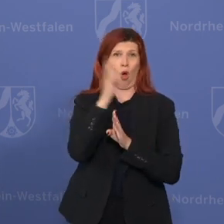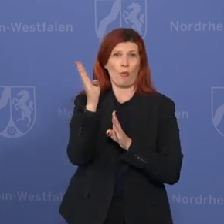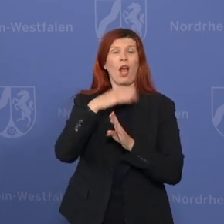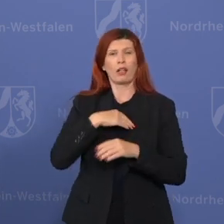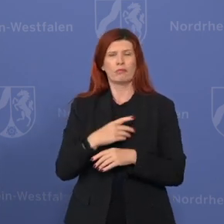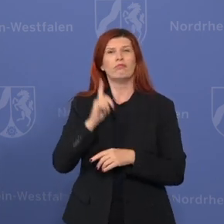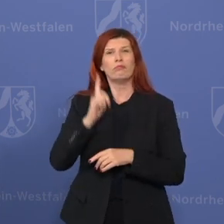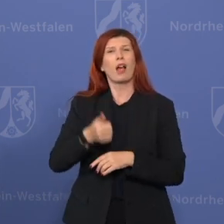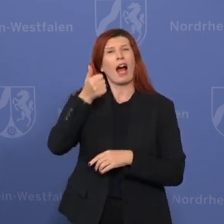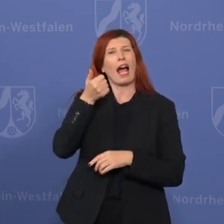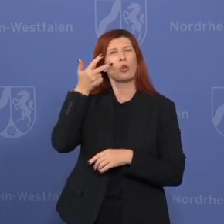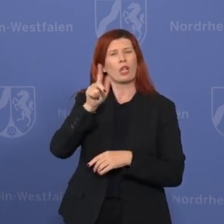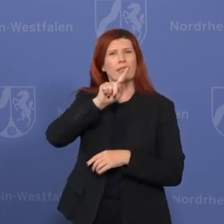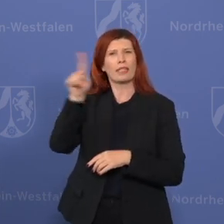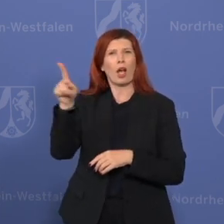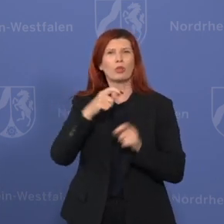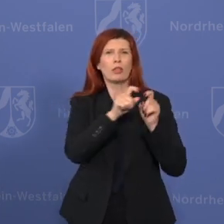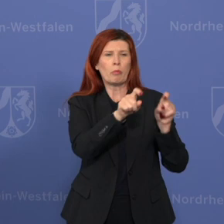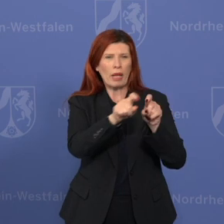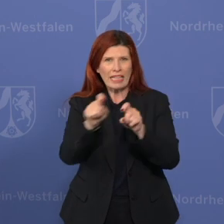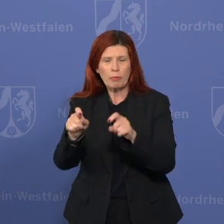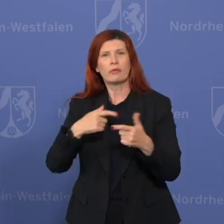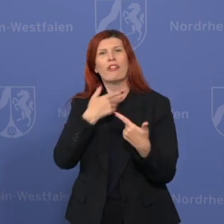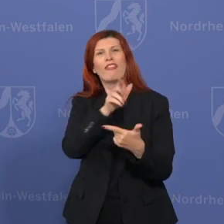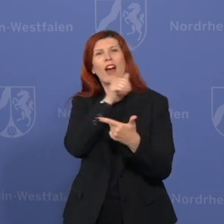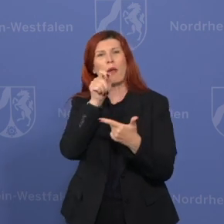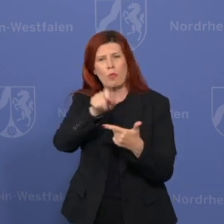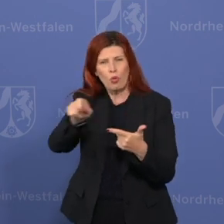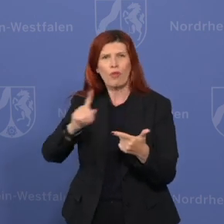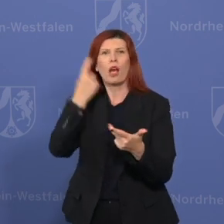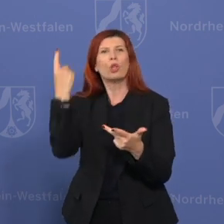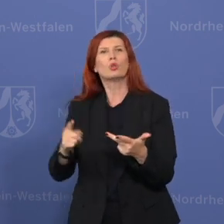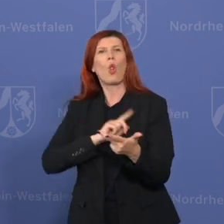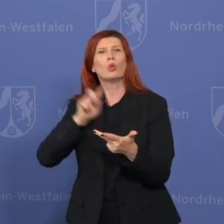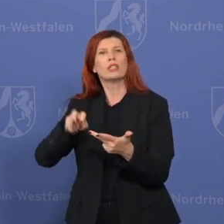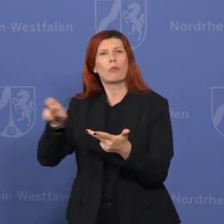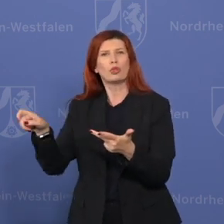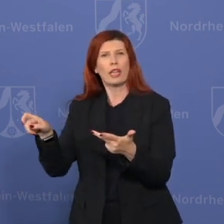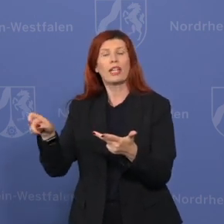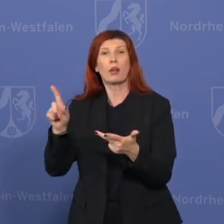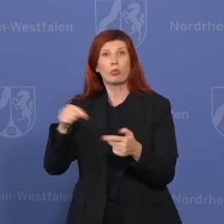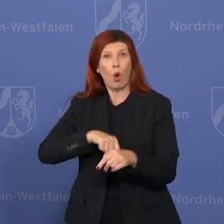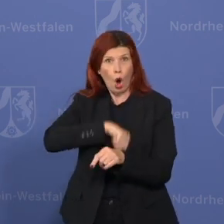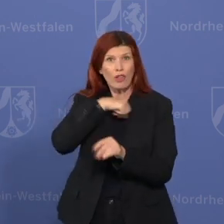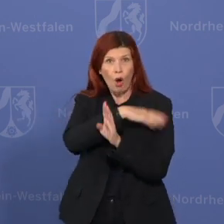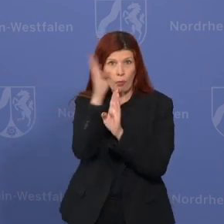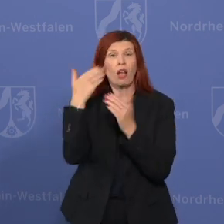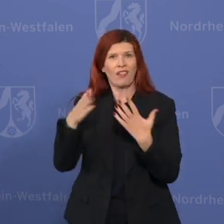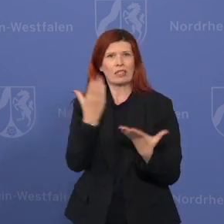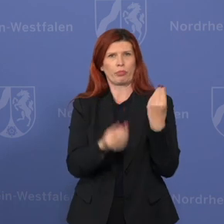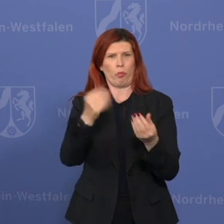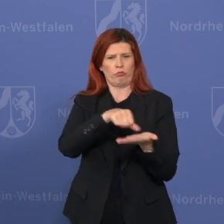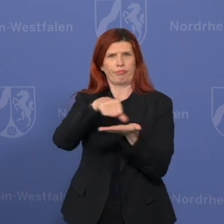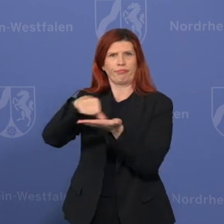31.000 Kleinbetriebe, Freiberufler und Solo-Selbstständige in Nordrhein-Westfalen die NRW-Soforthilfe.